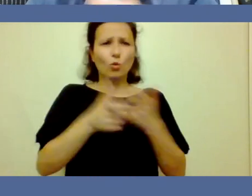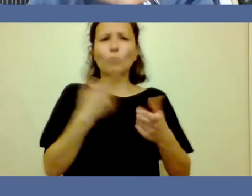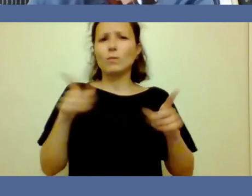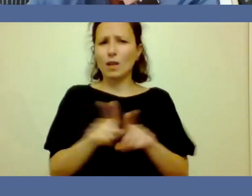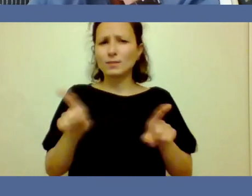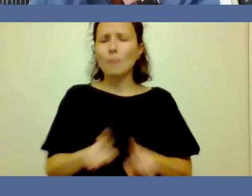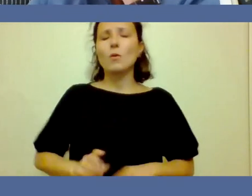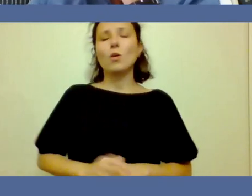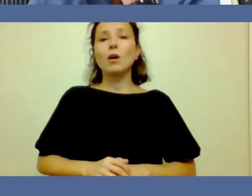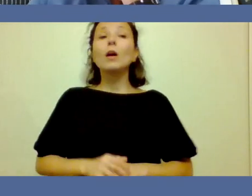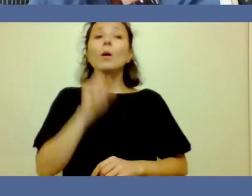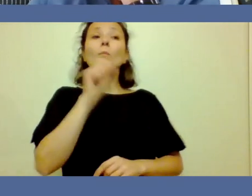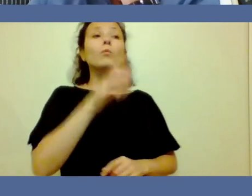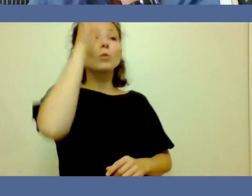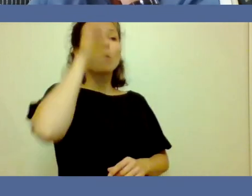są zwolennikami